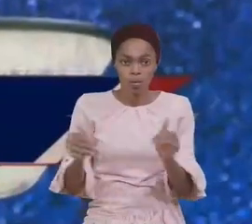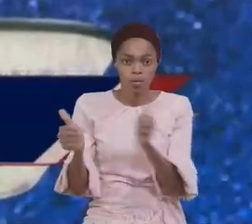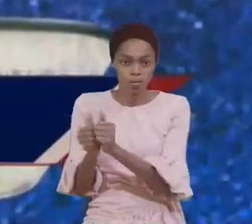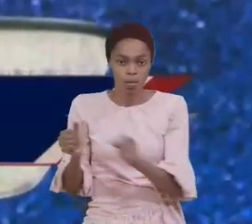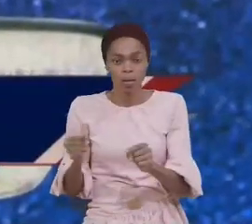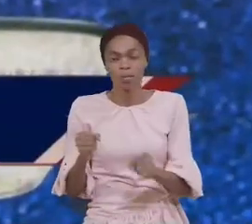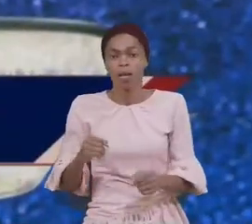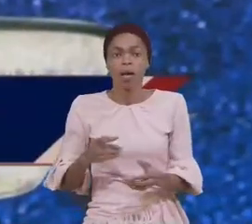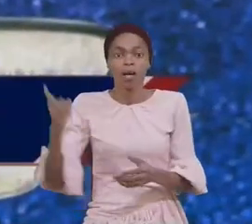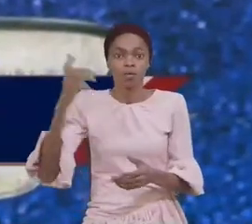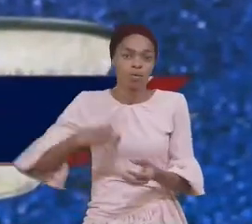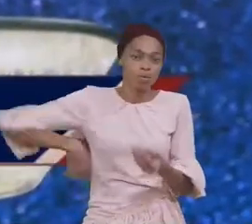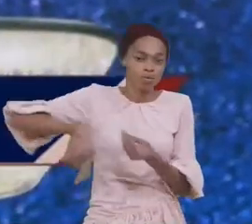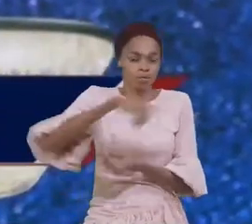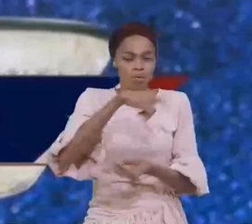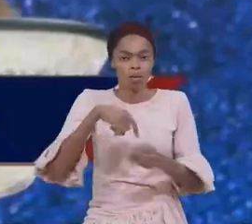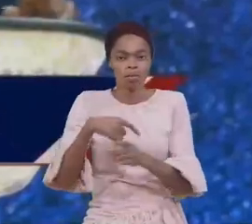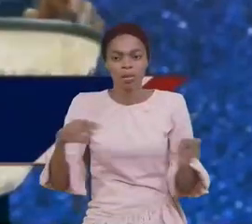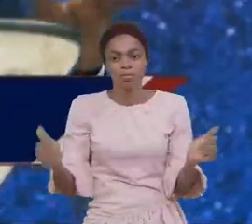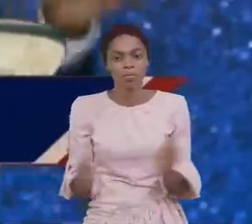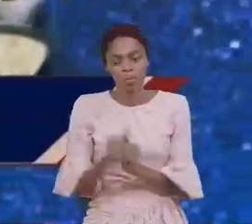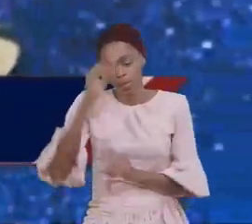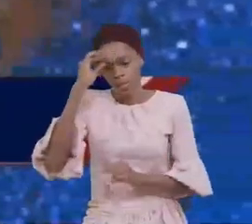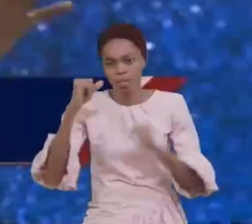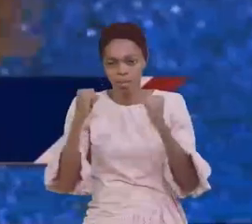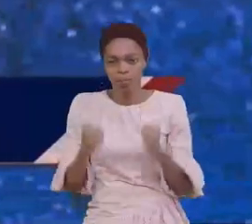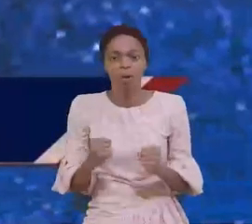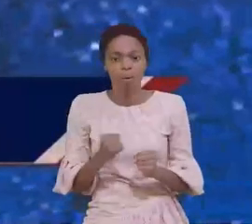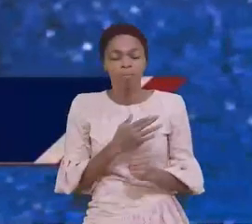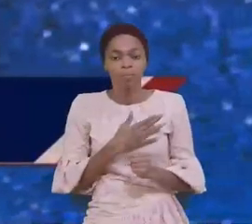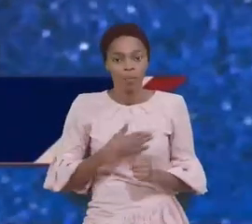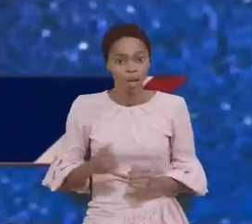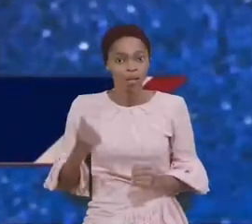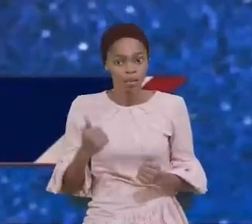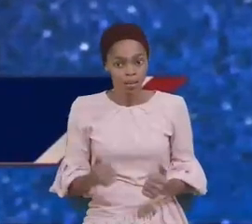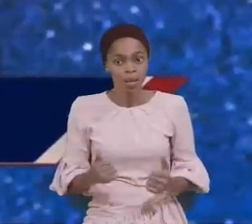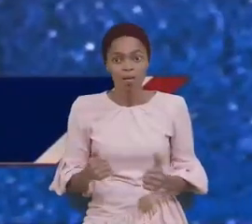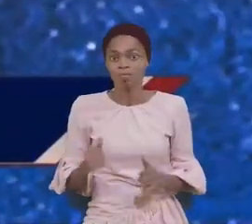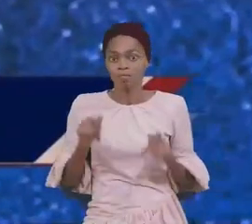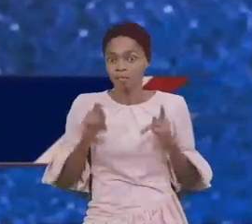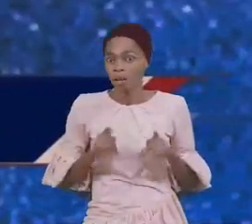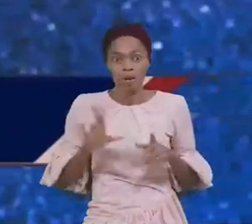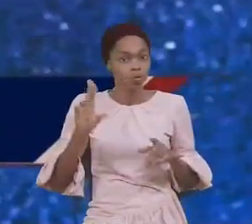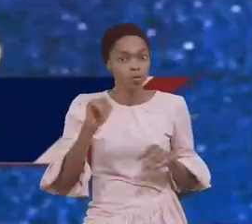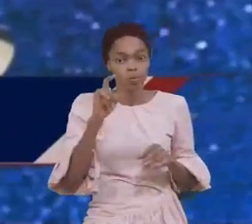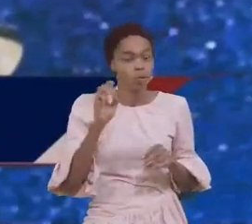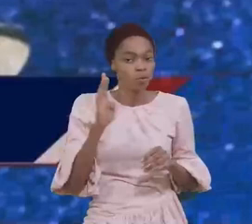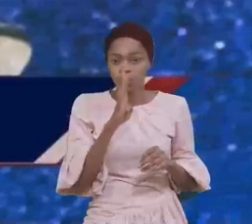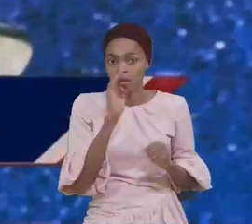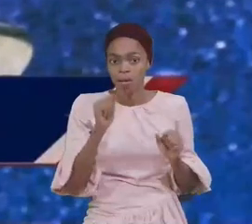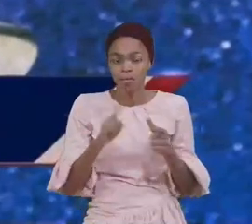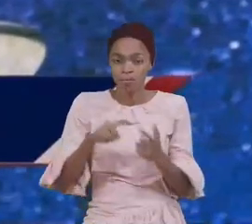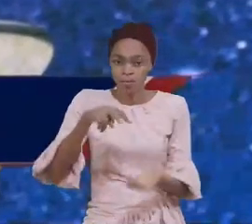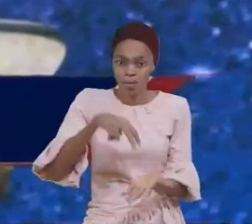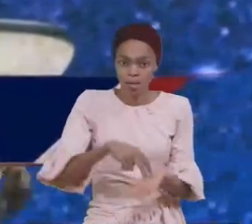que Dieu les entoure de sa puissance. Et littéralement, personne ne sera en mesure de